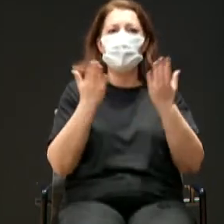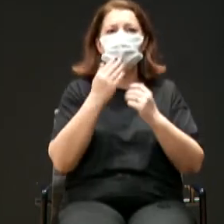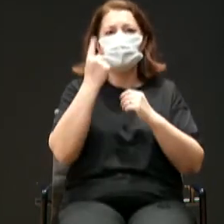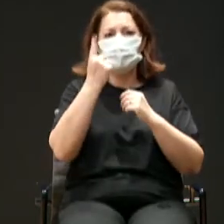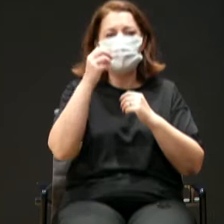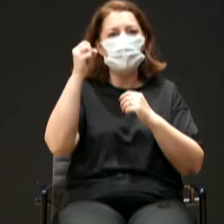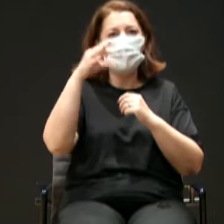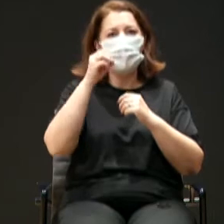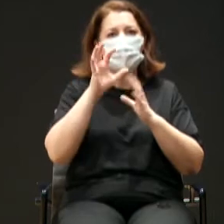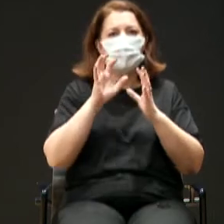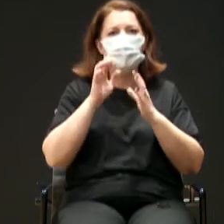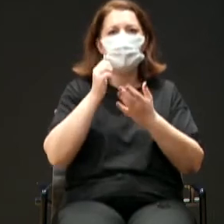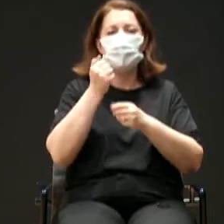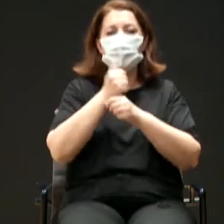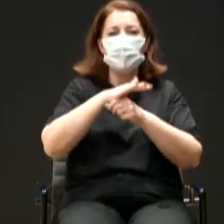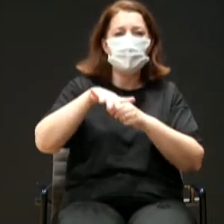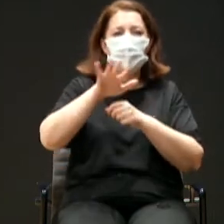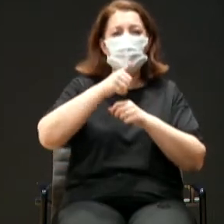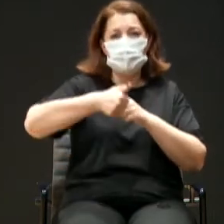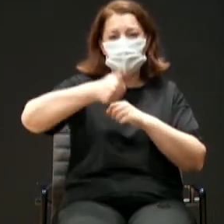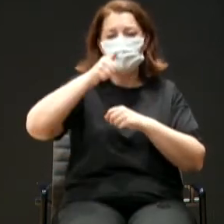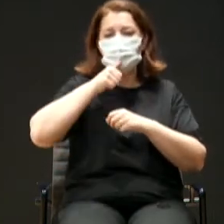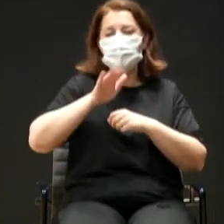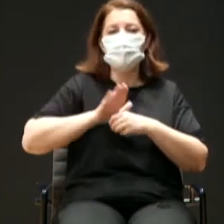AKP Genel Başkanı'nın oğlunun arkadaşı.